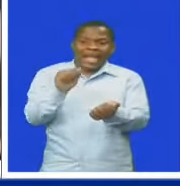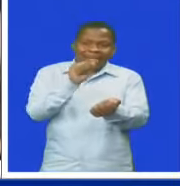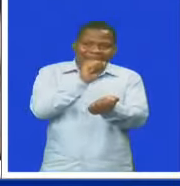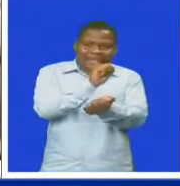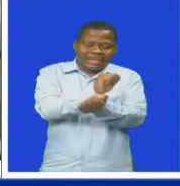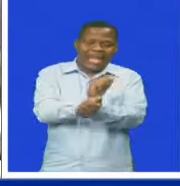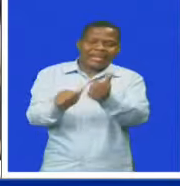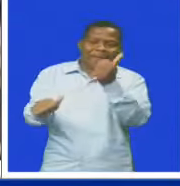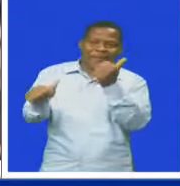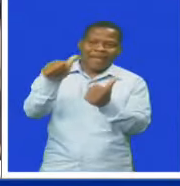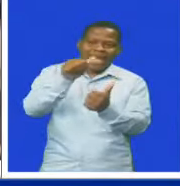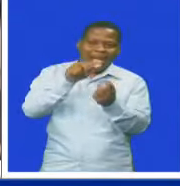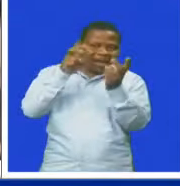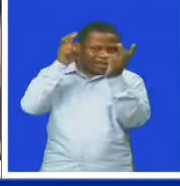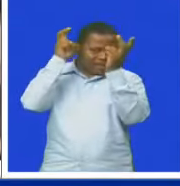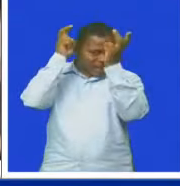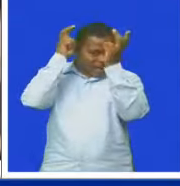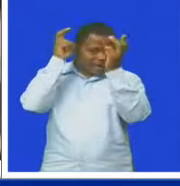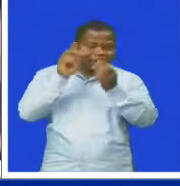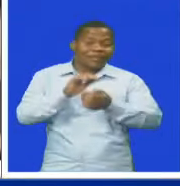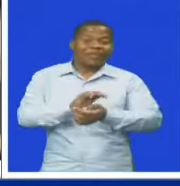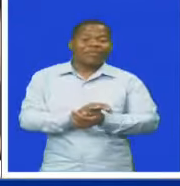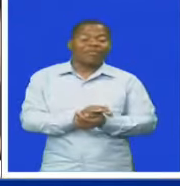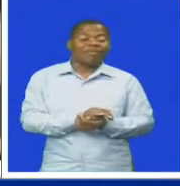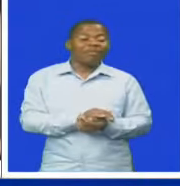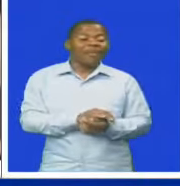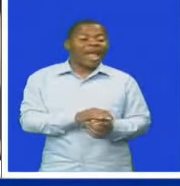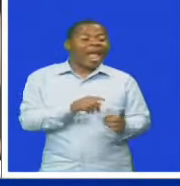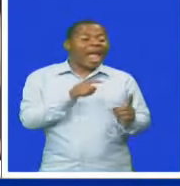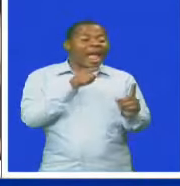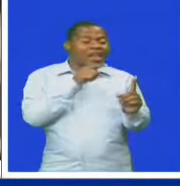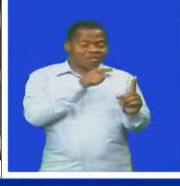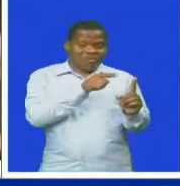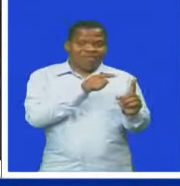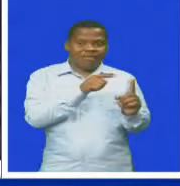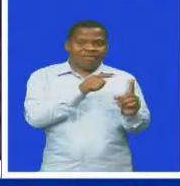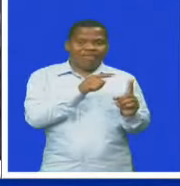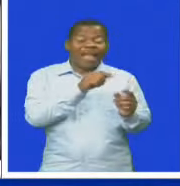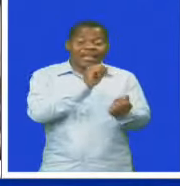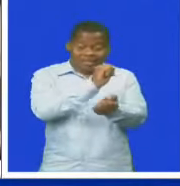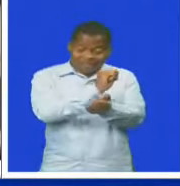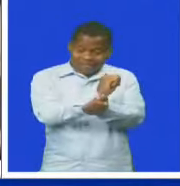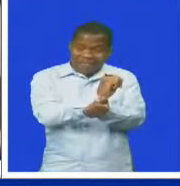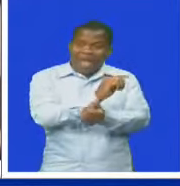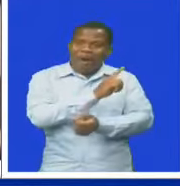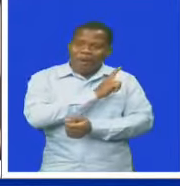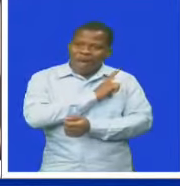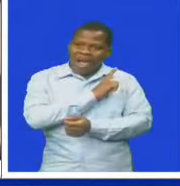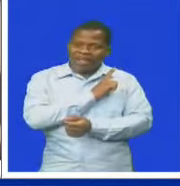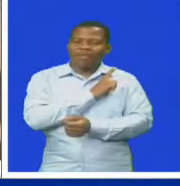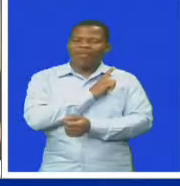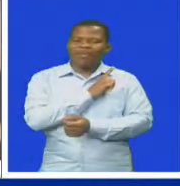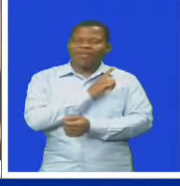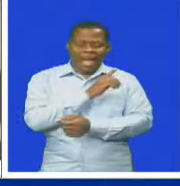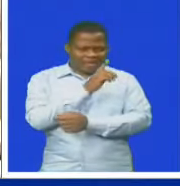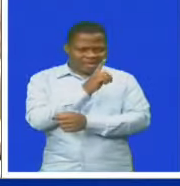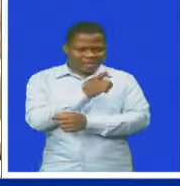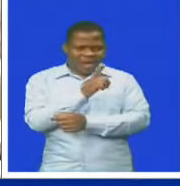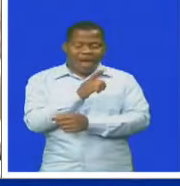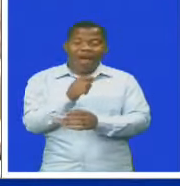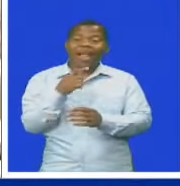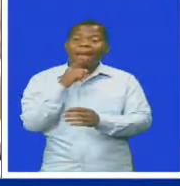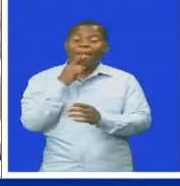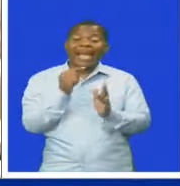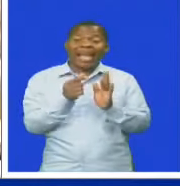ukuthi wathela imvotsa yakhe ebhekizizwe maziya ngemandi labilako nakugabanca insimbi yelishumi nakubili